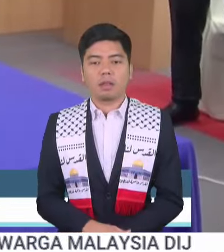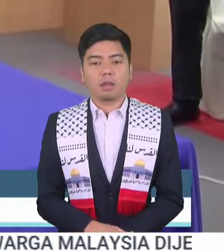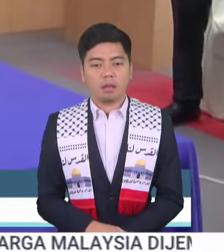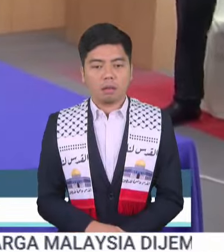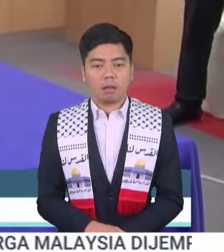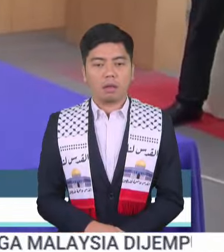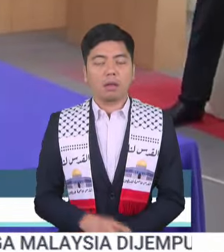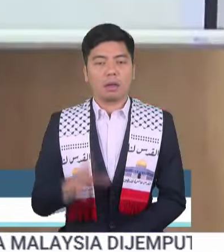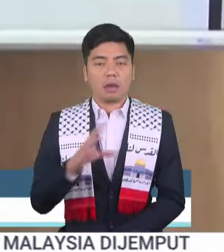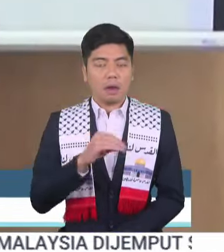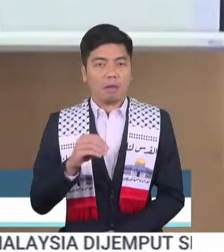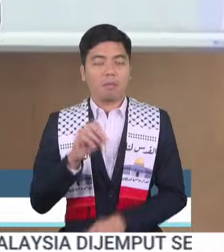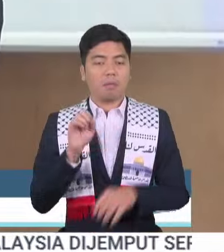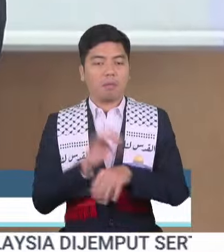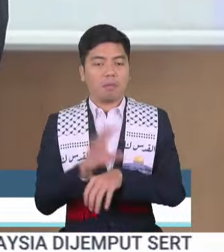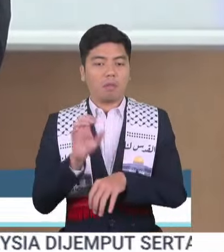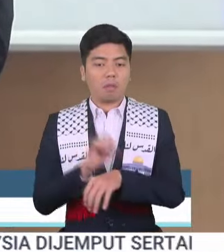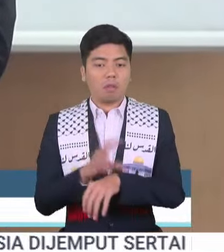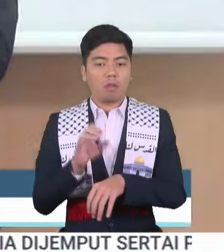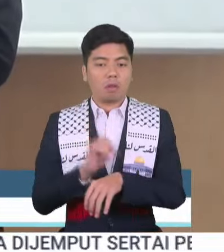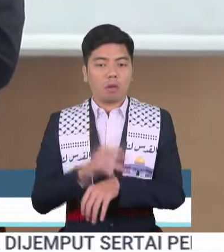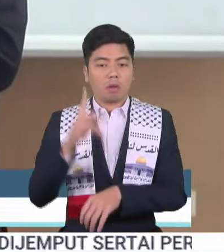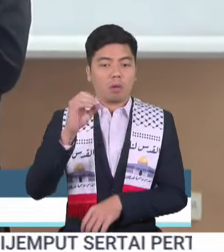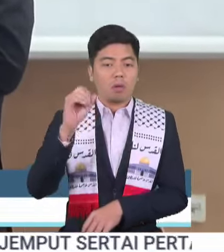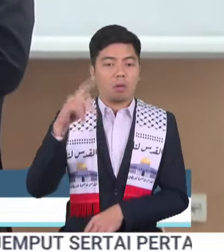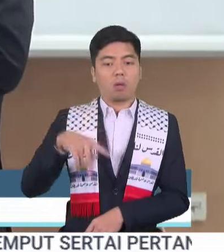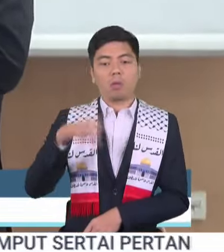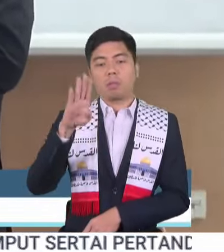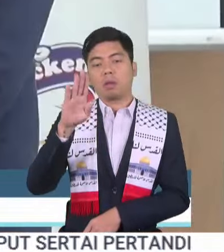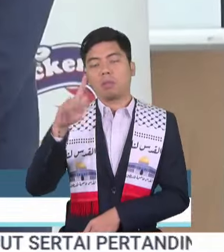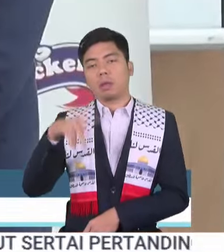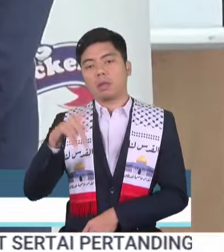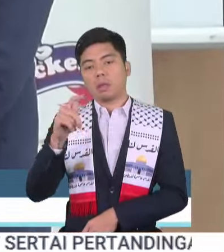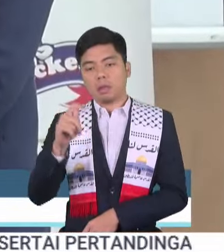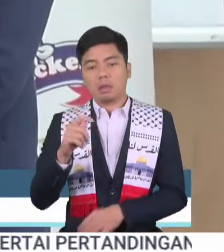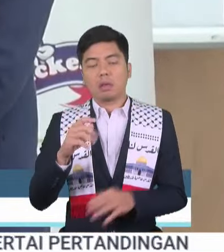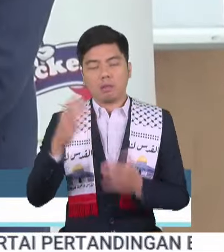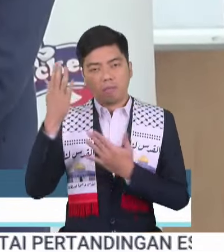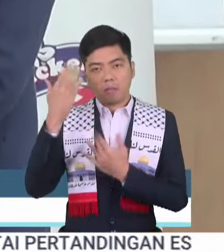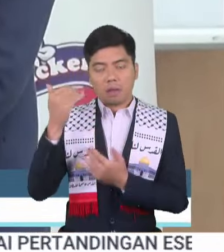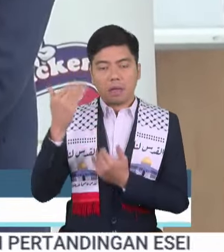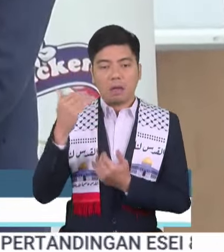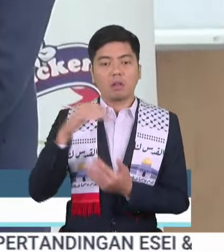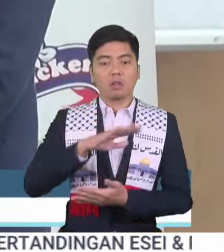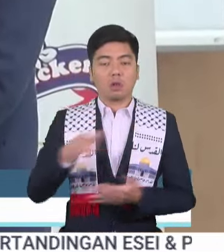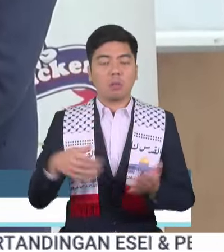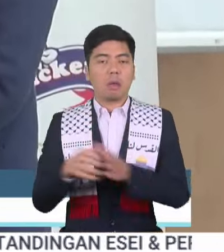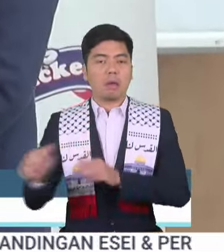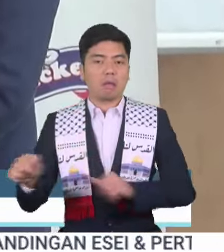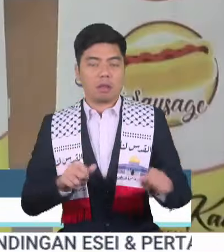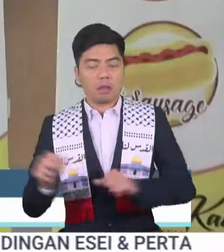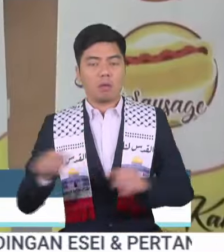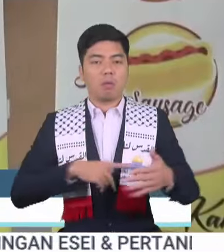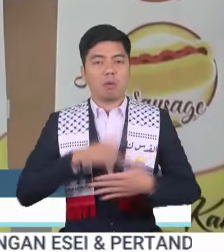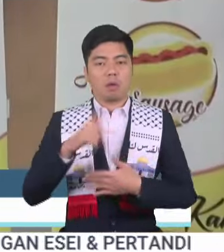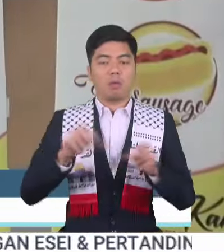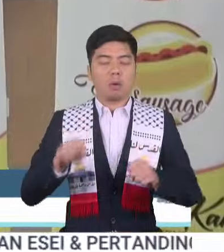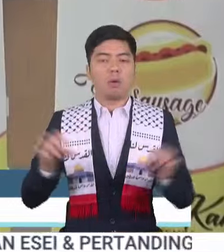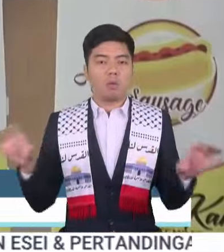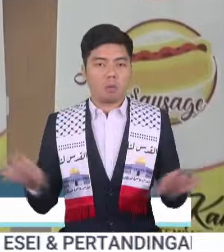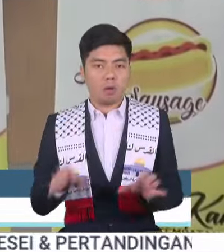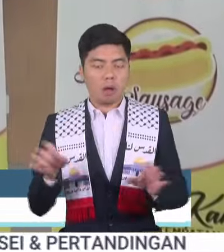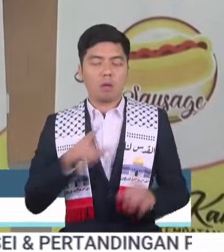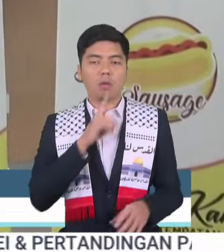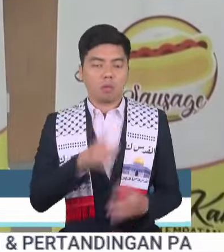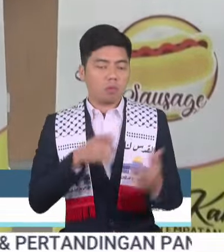Sementara itu, penasihat tata kelola penguatkuasaan KOP PBT Dr. Mazlan Ahmad berharap semua aktiviti dan program dapat dijalankan dengan